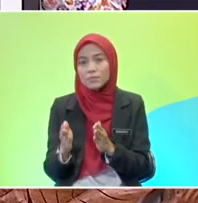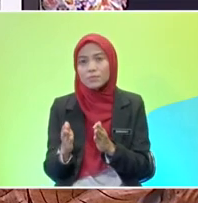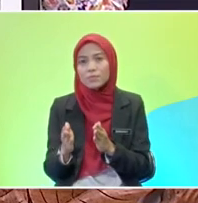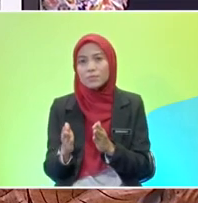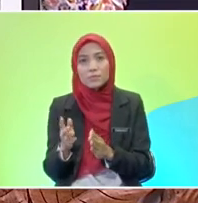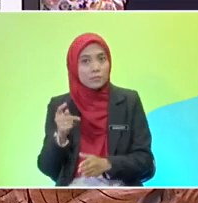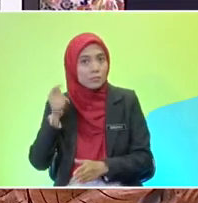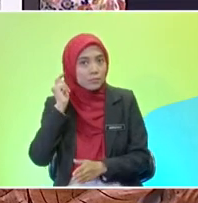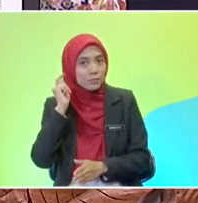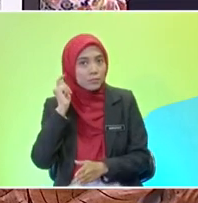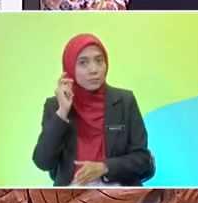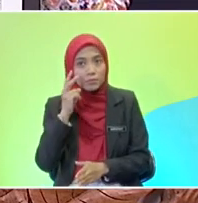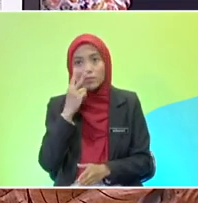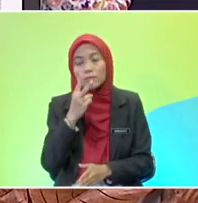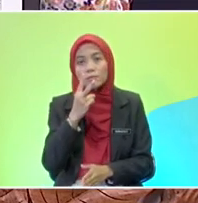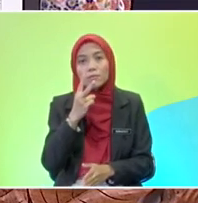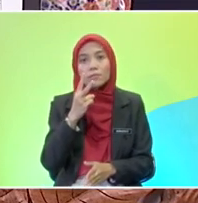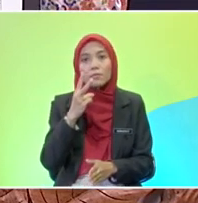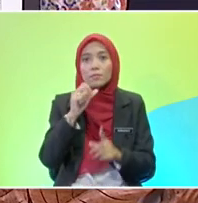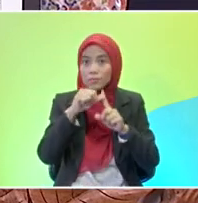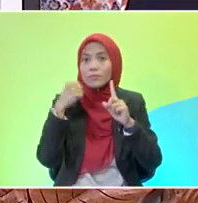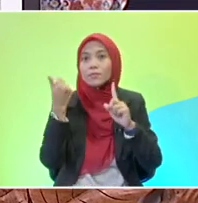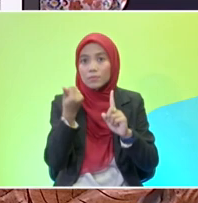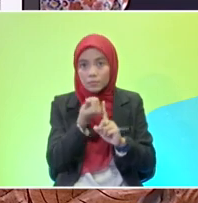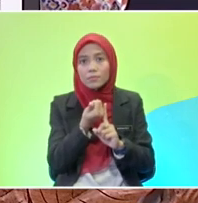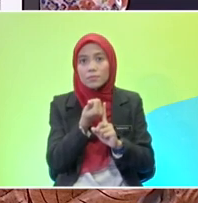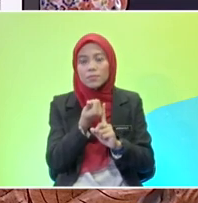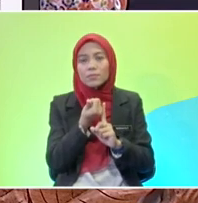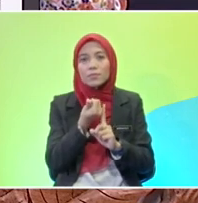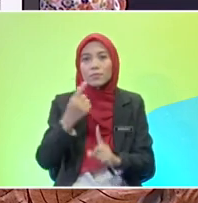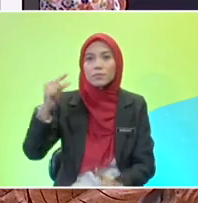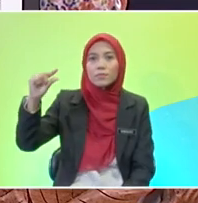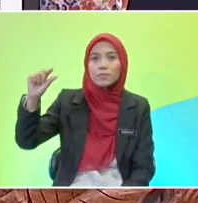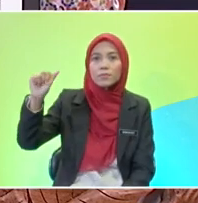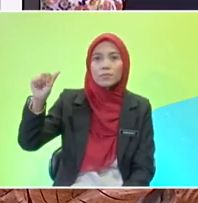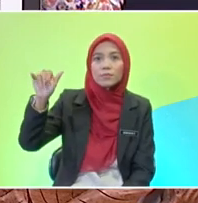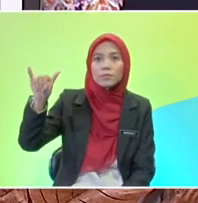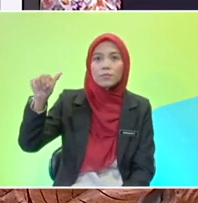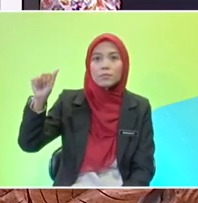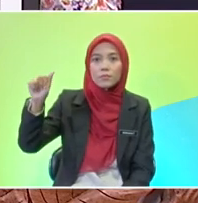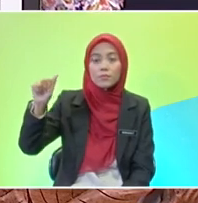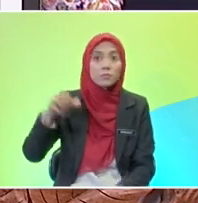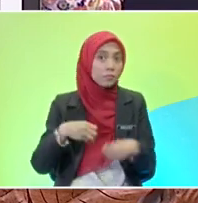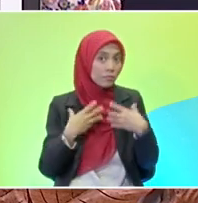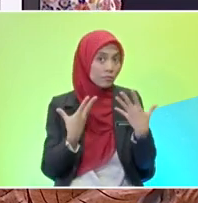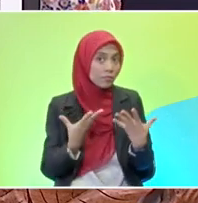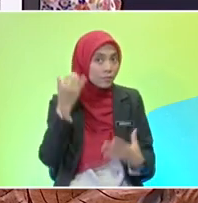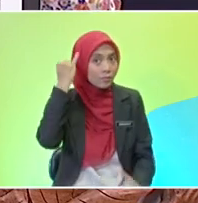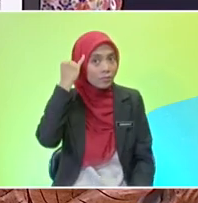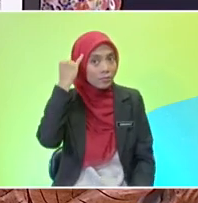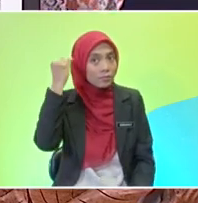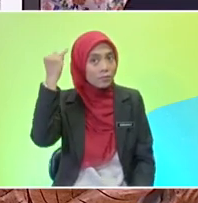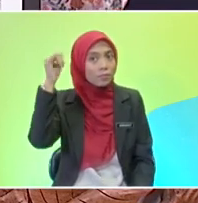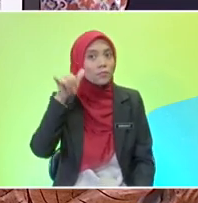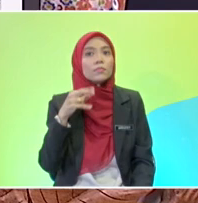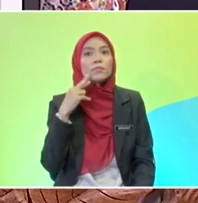kita meniru alam oke oke kemudian kita menggaetkan alam Macam mana pula idea yang Ria